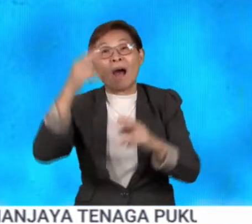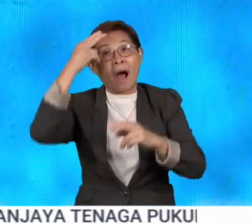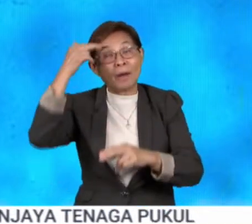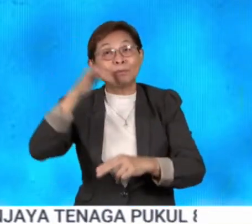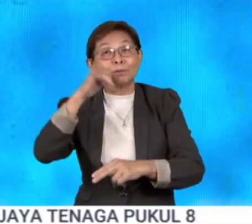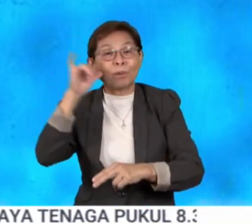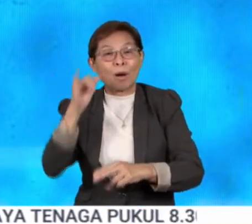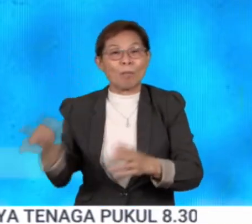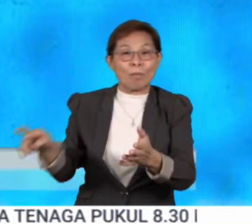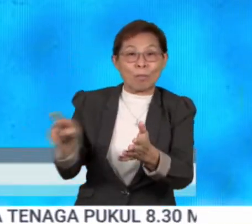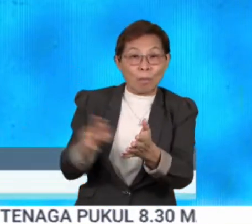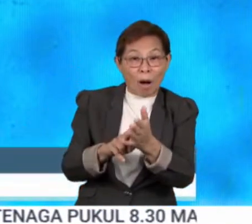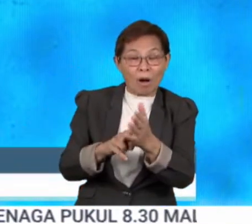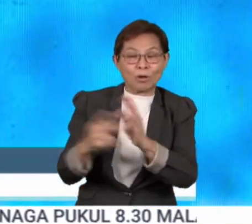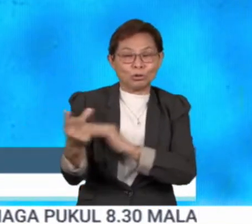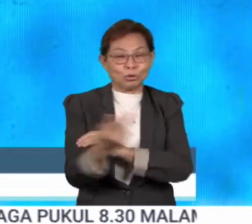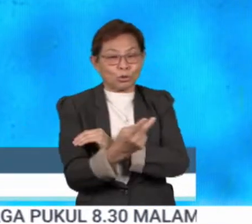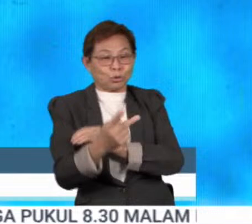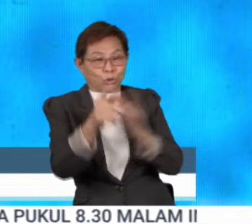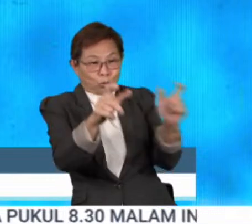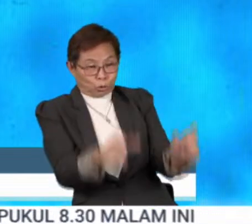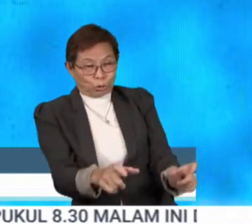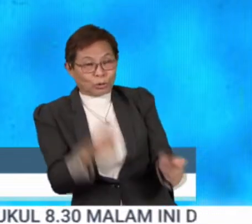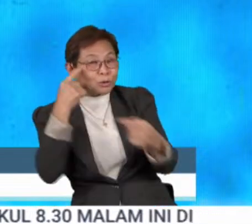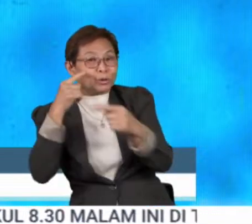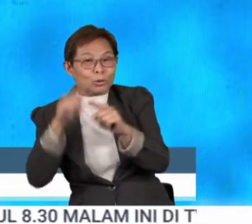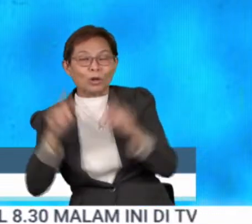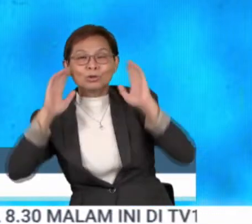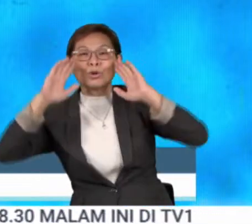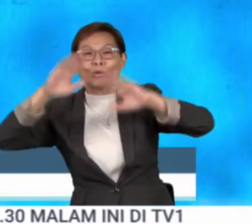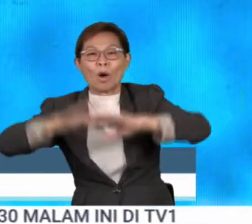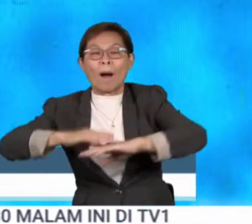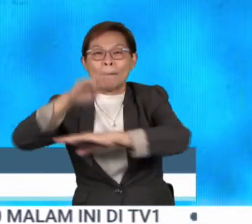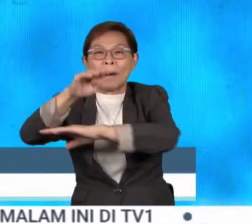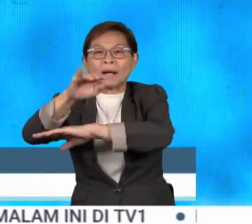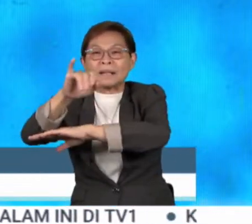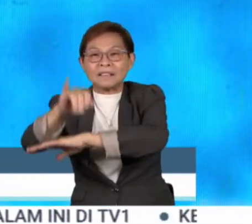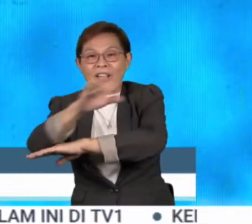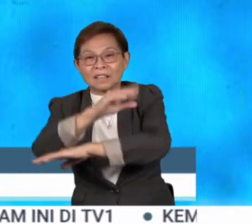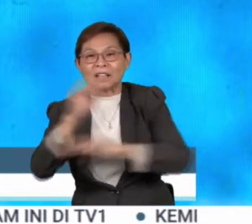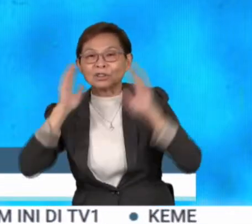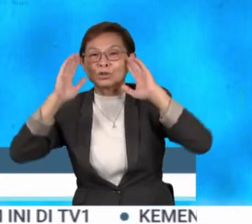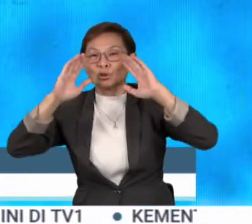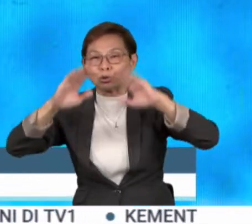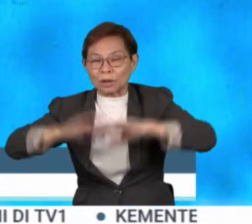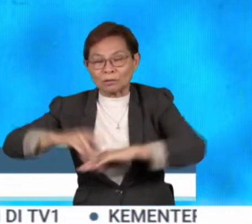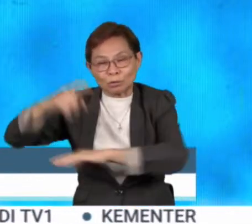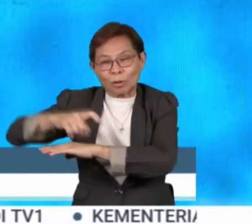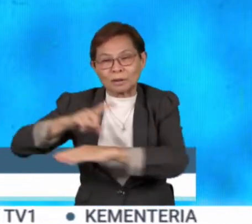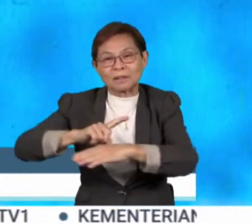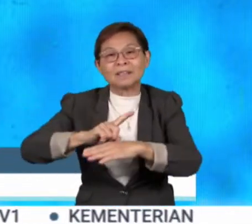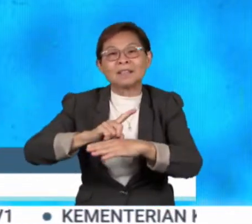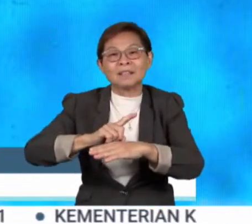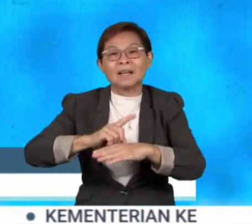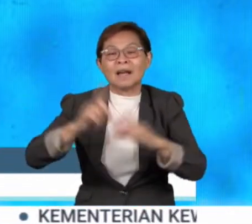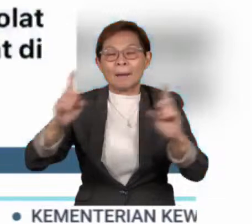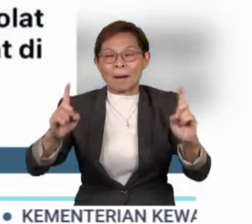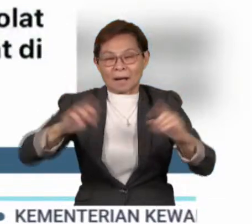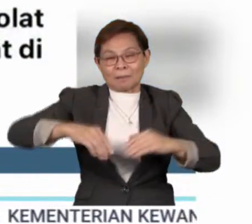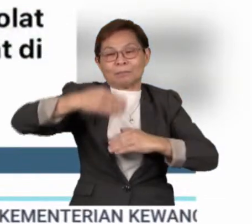Menerusi kenyataan Istana Negara, baginda berdua turut berkenan menunaikan solat fardu maghrib dan isyak serta solat sunat di pekarangan makam.